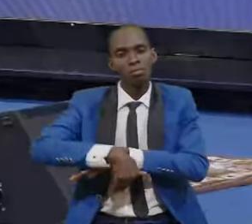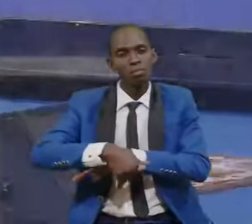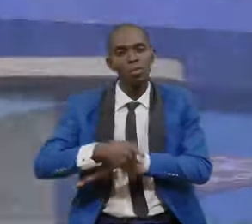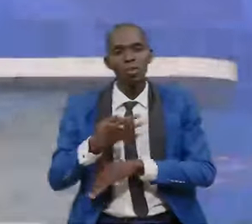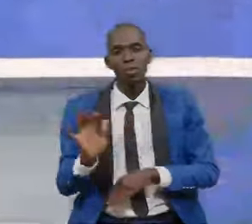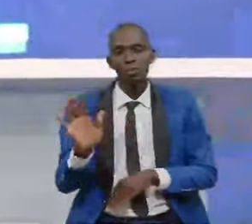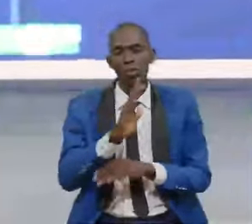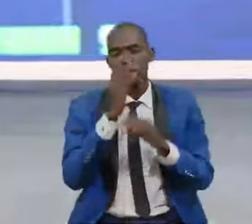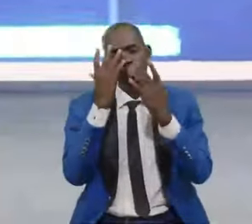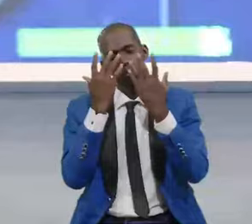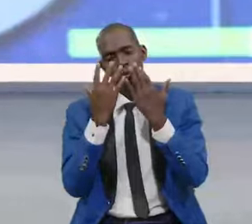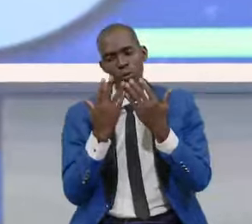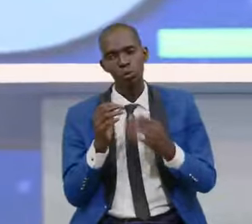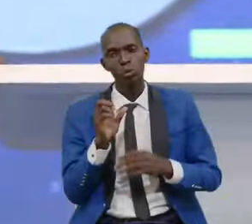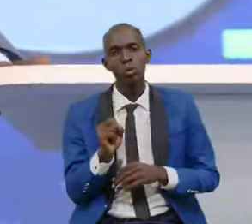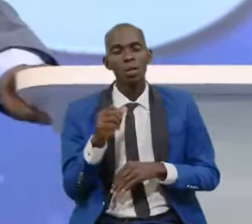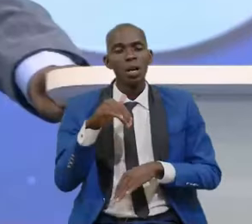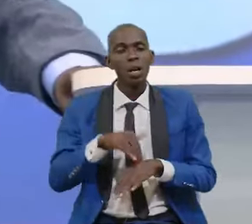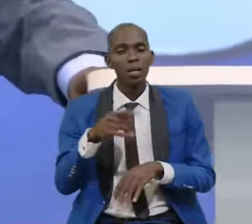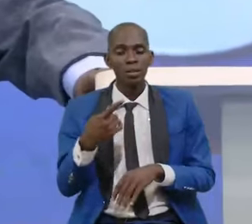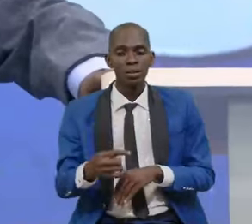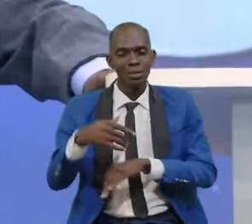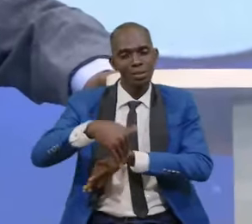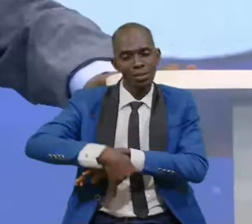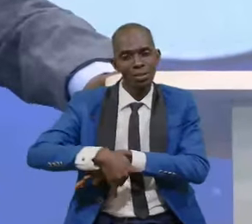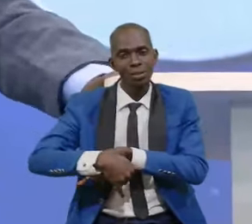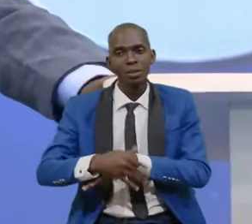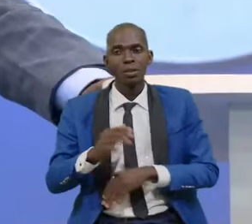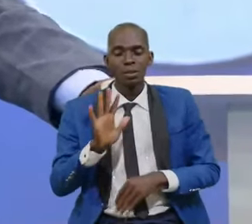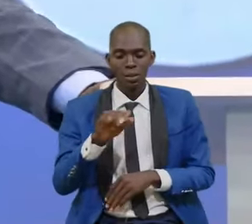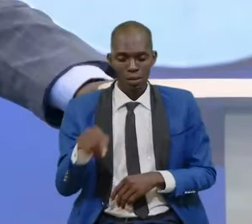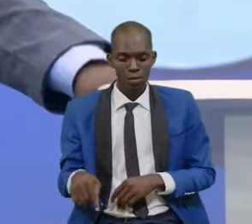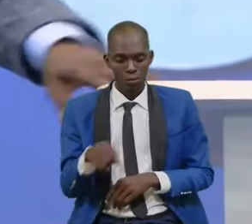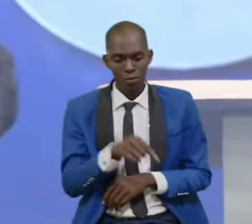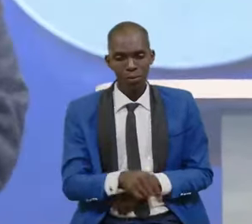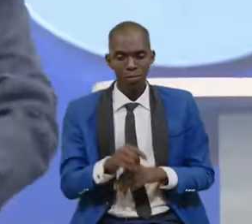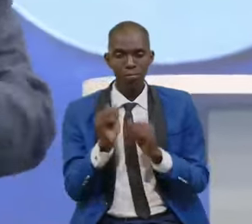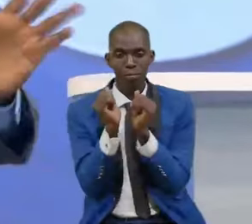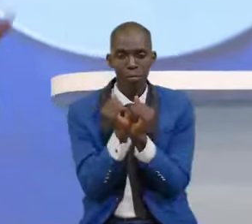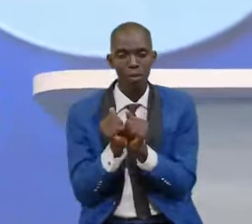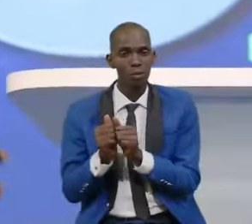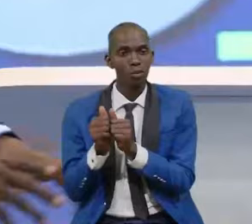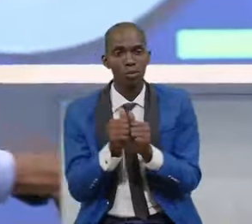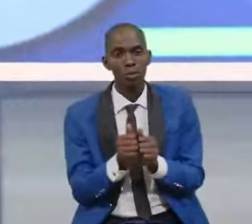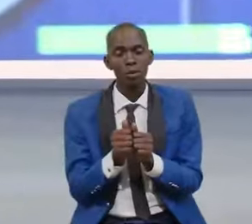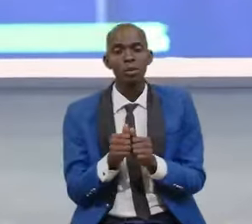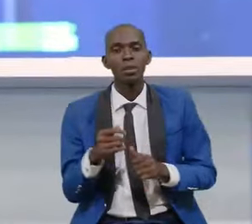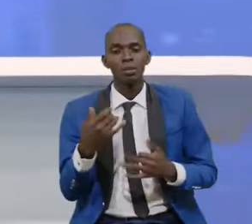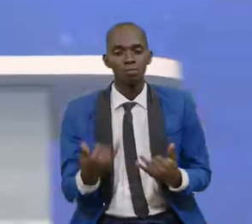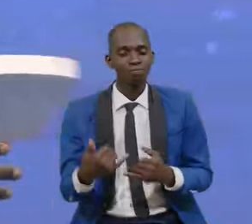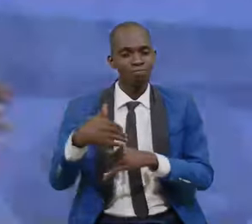leur chagrin, vers le milieu de la nuit, les pieds dans les ceps, vers le milieu de la